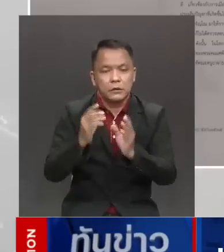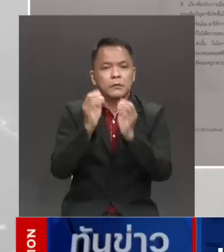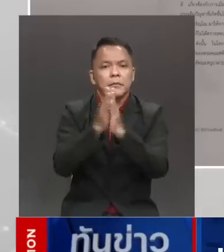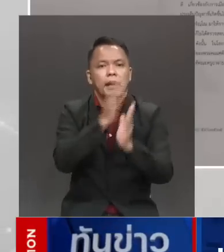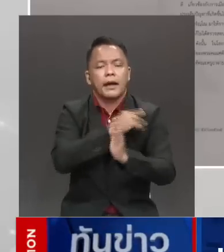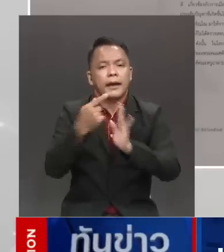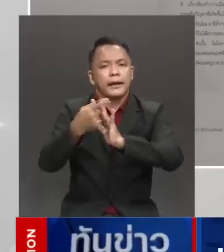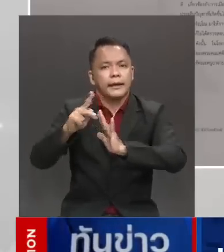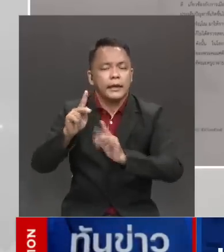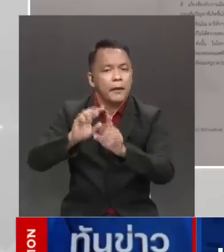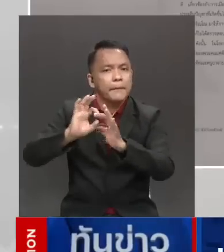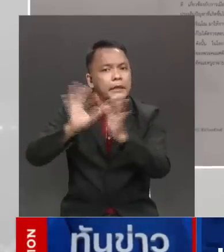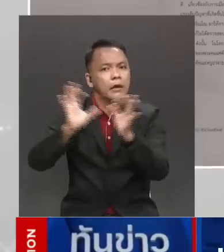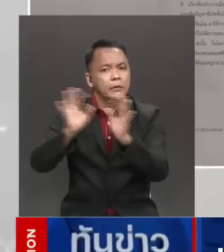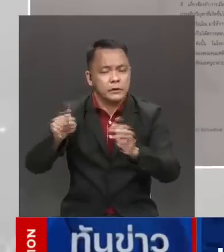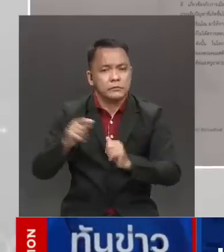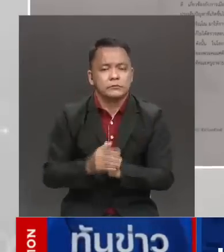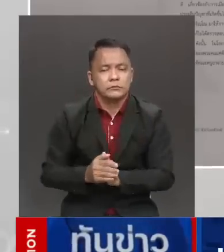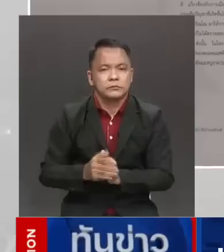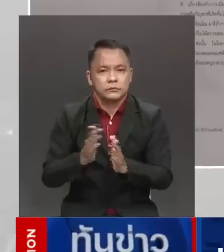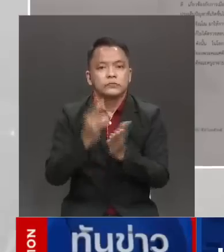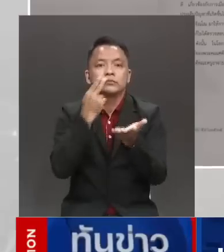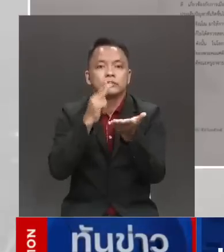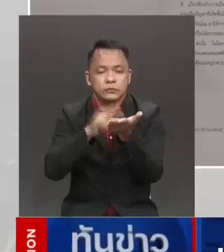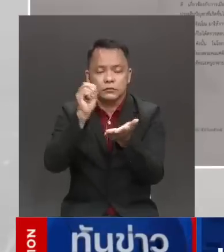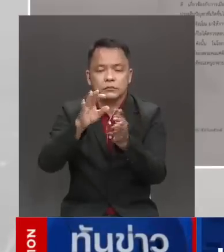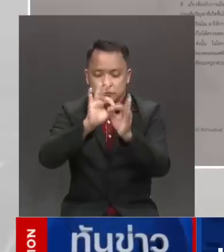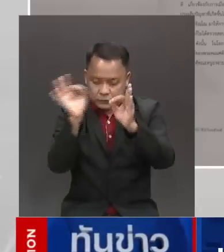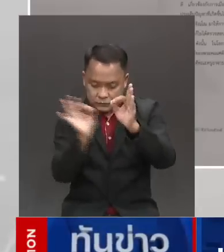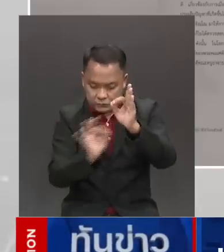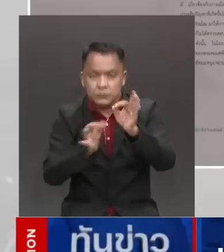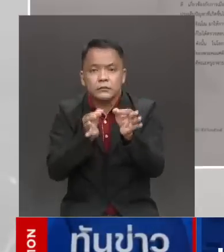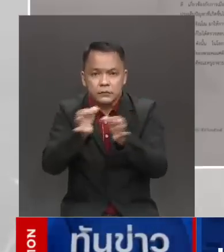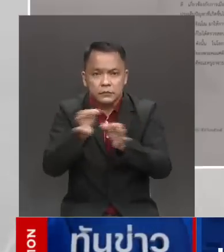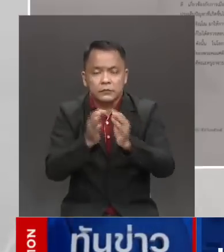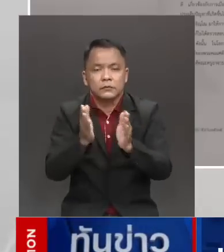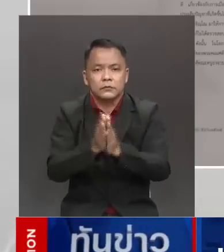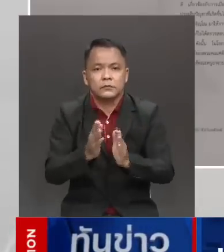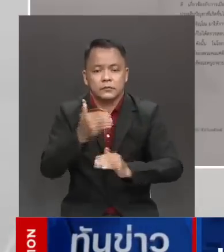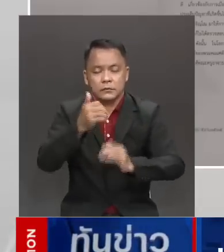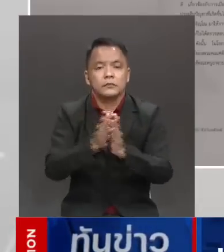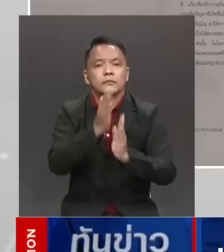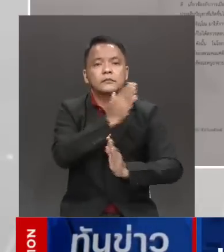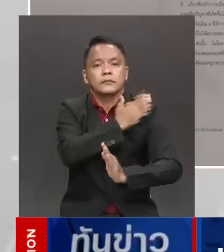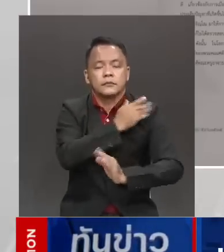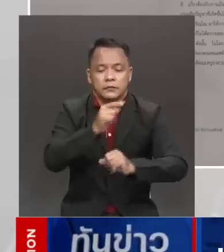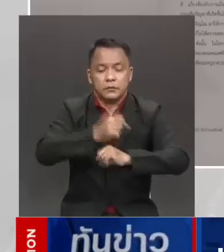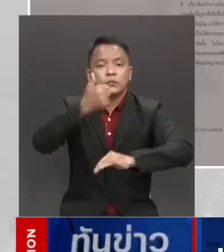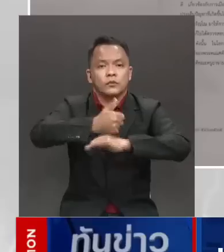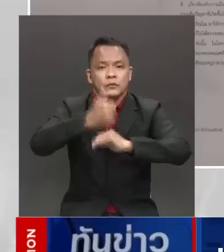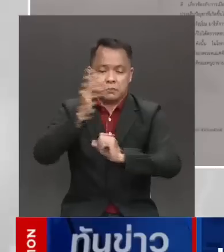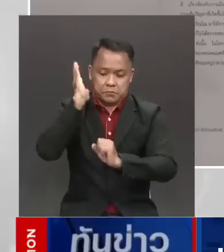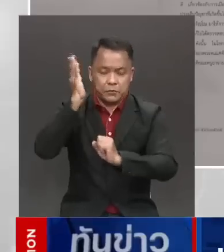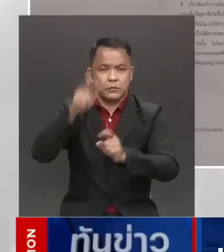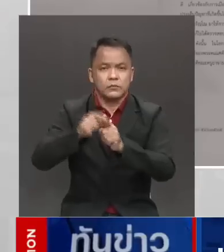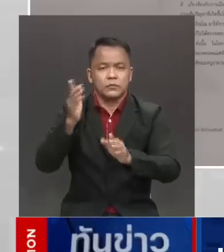อบรมนักเรียนเช่นเดียวกันนะครับแล้วในหนังสือเขียนระบุแบบนี้ครับว่าตัวของหลวงพ่อในฐานะหัวหน้าพระวิทยาก